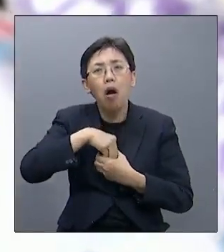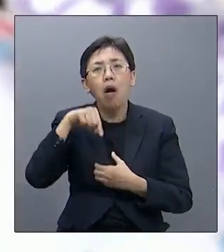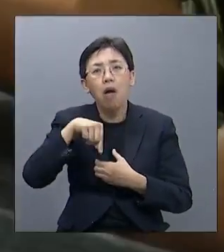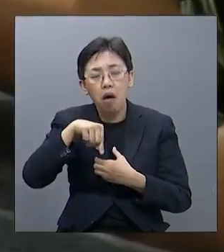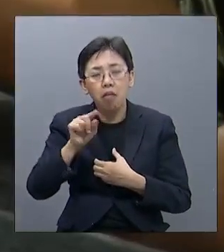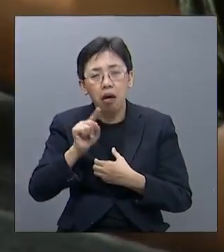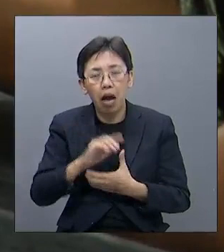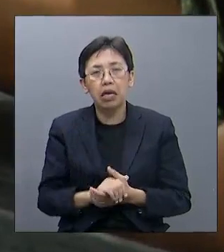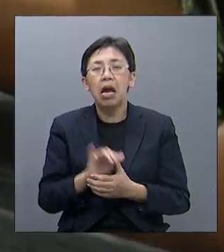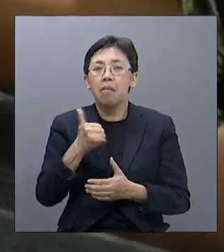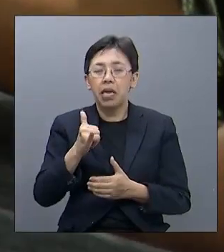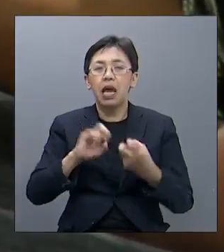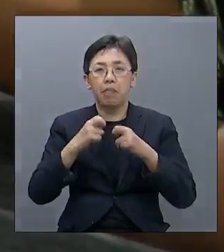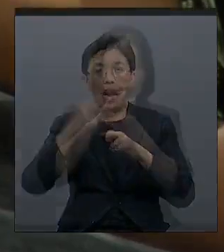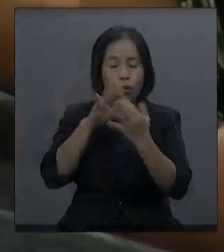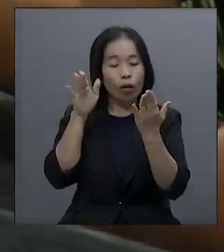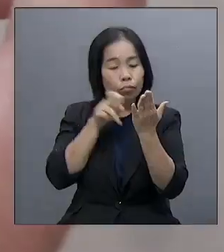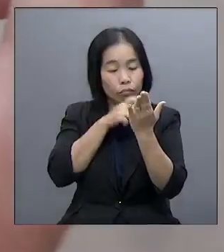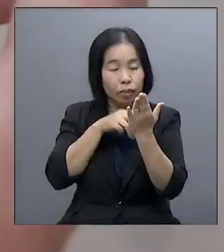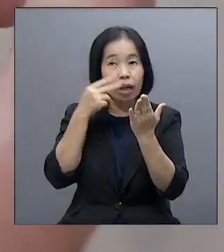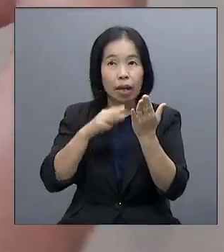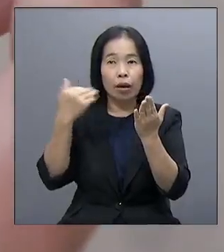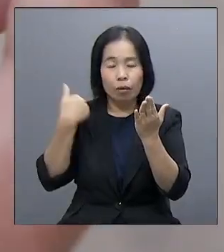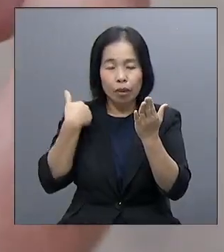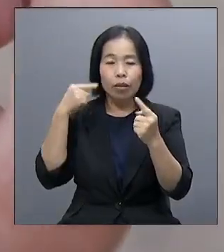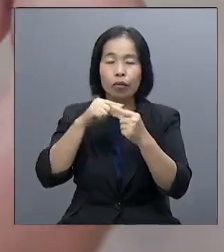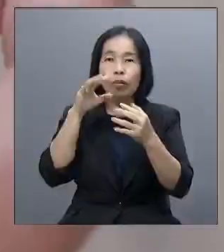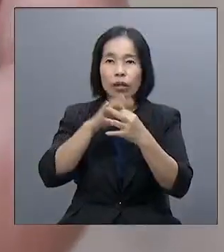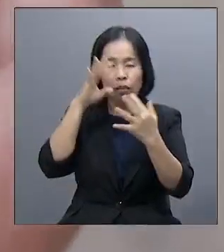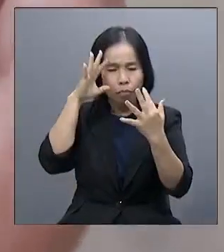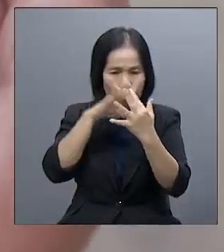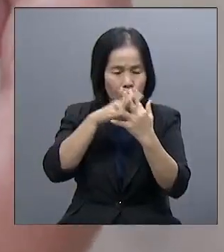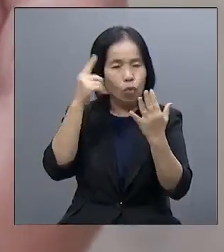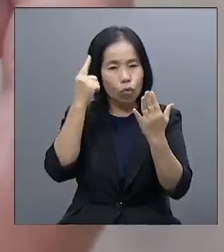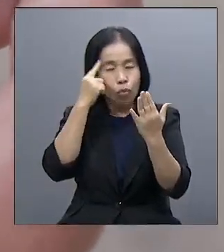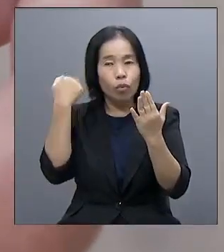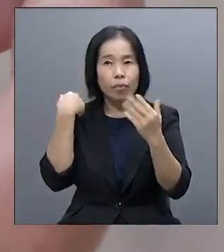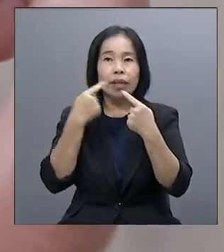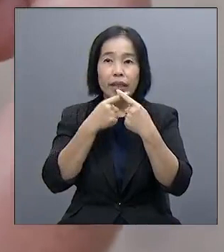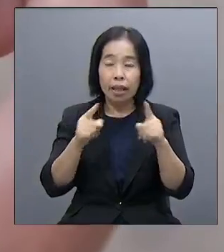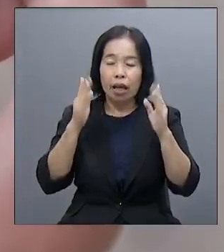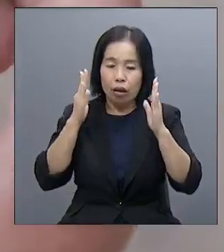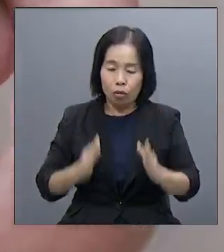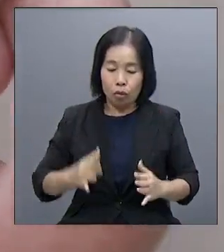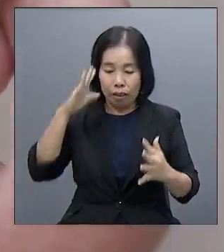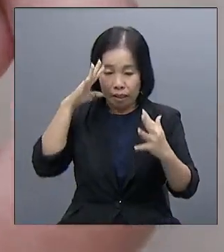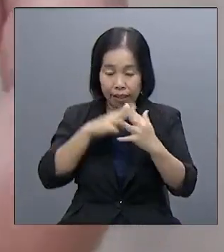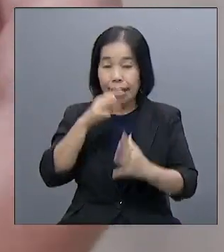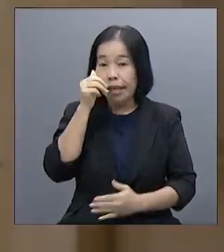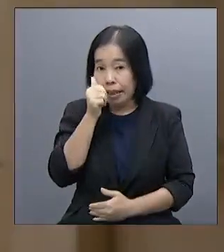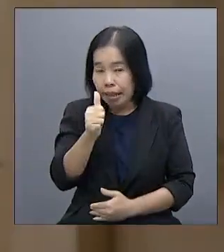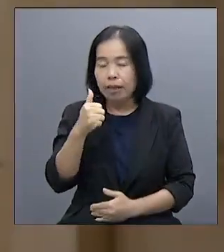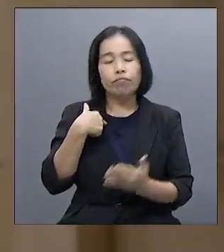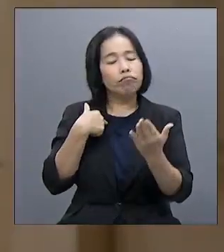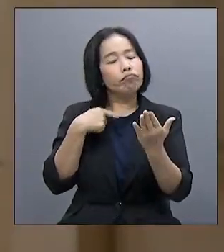สารสื่อประสาทในสมองมีโอกาสแสดงออกมาได้มากขึ้นแต่ในคนที่สุขภาพจิตดีจะไม่มีผ